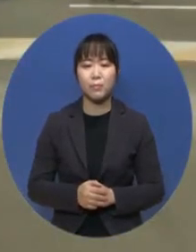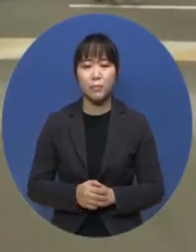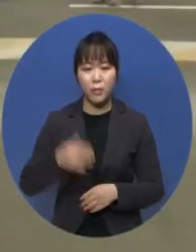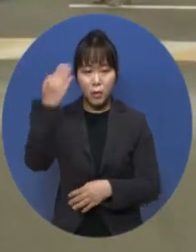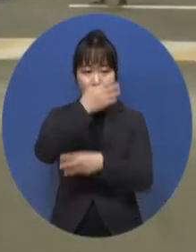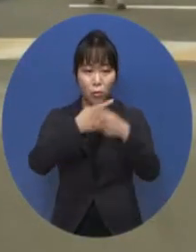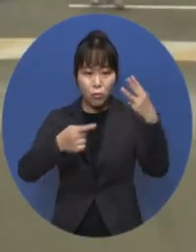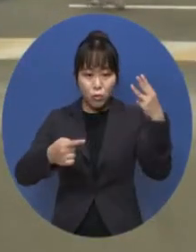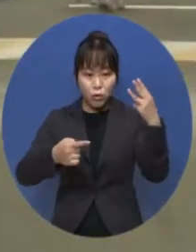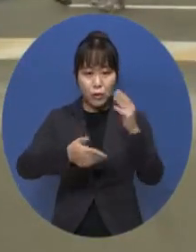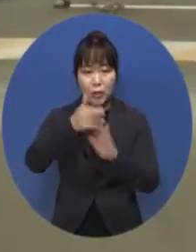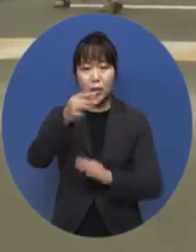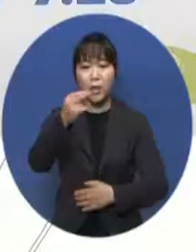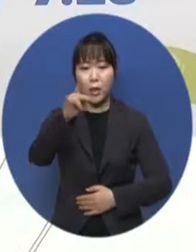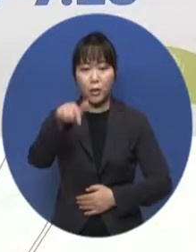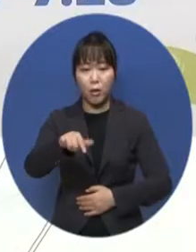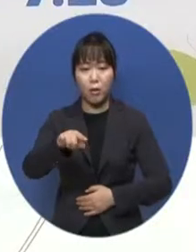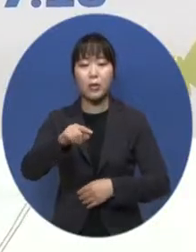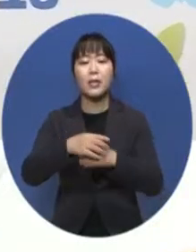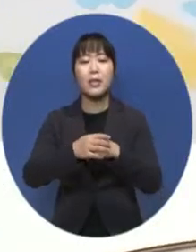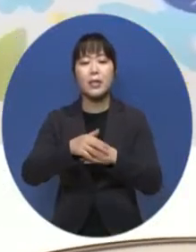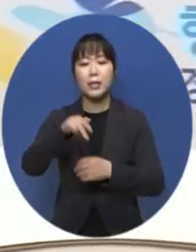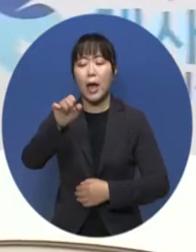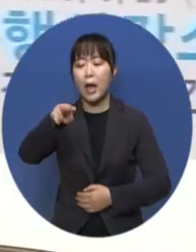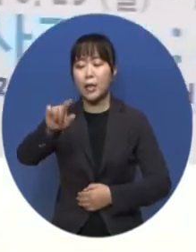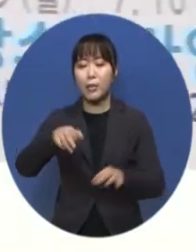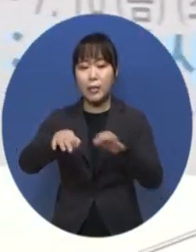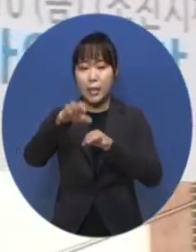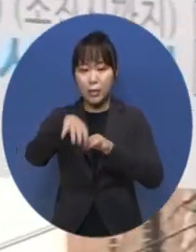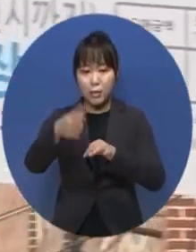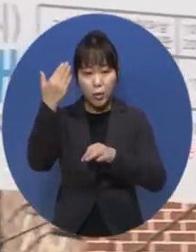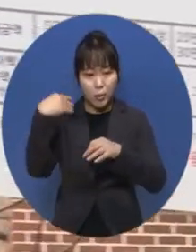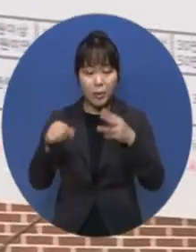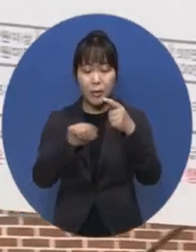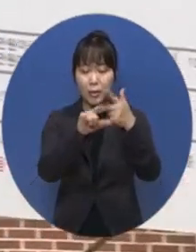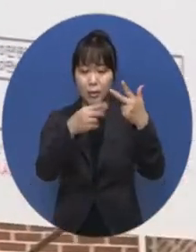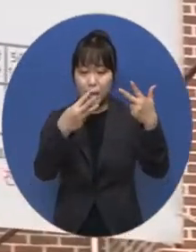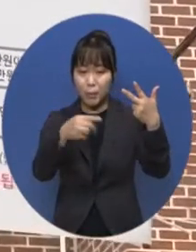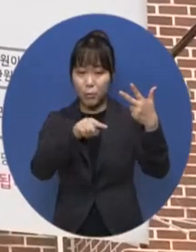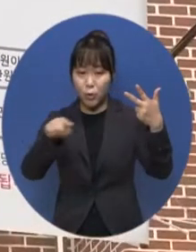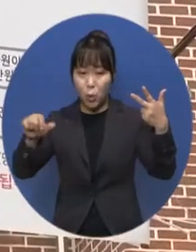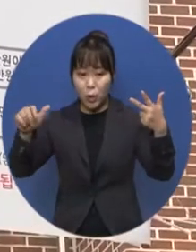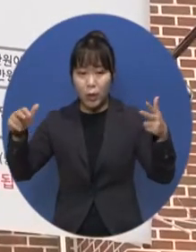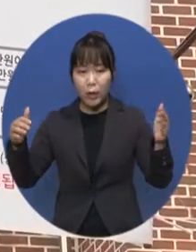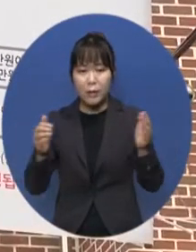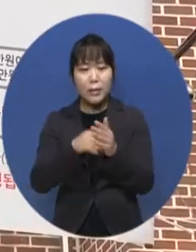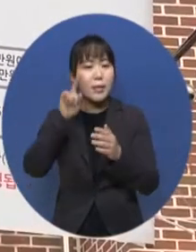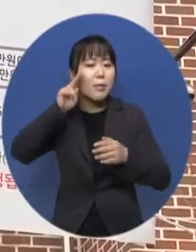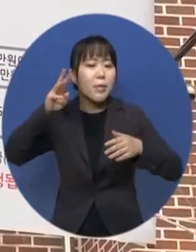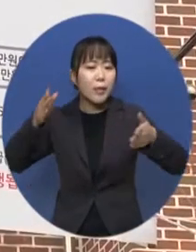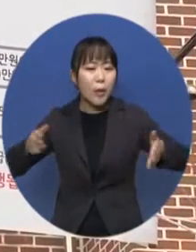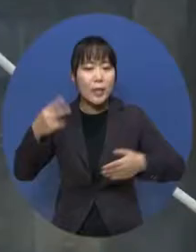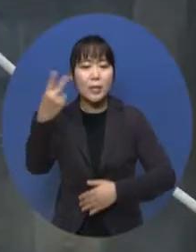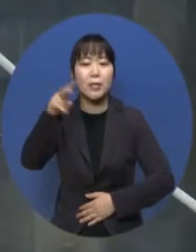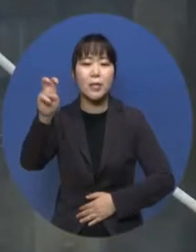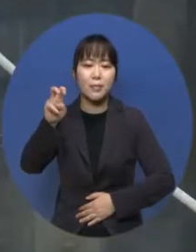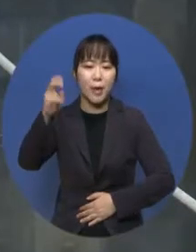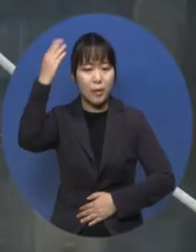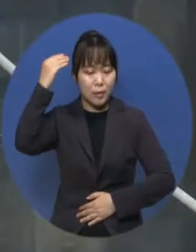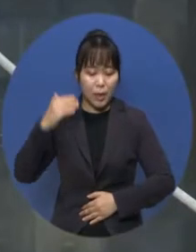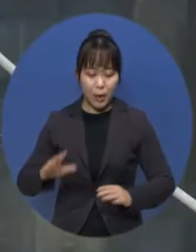청주시 내덕자연시장에서 지난 3일부터 5일까지 3일 동안 2020 대한민국 동행 세일